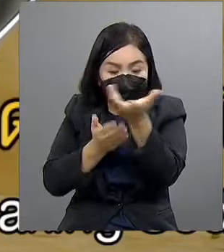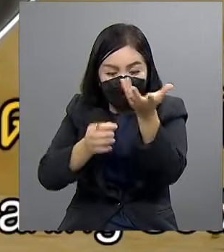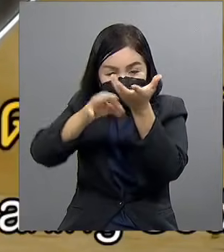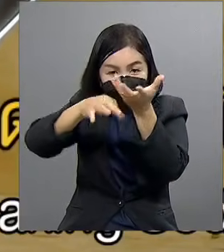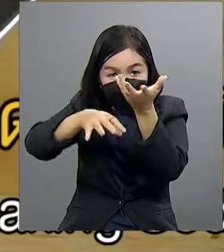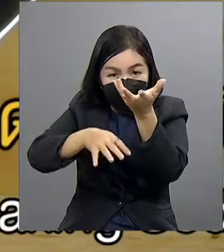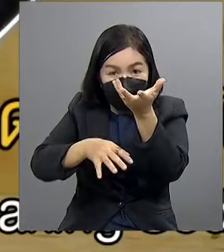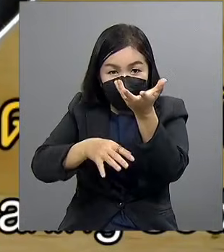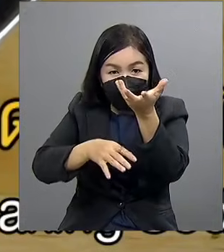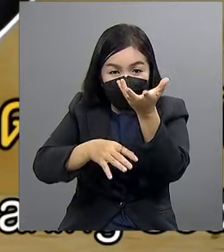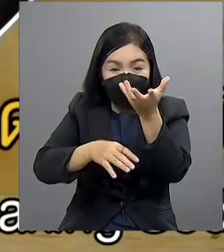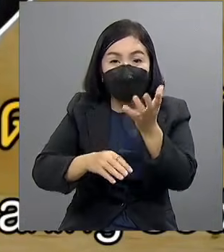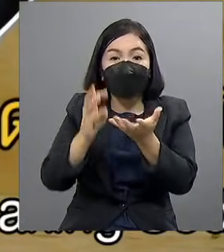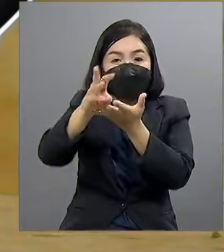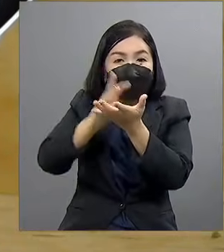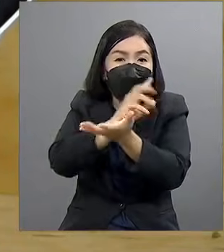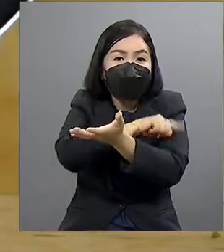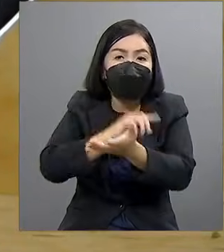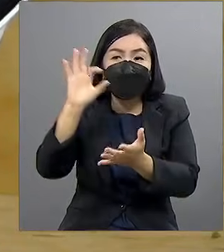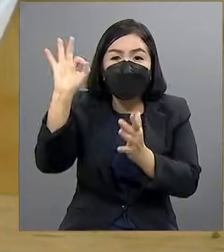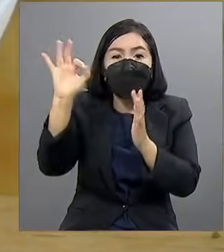เบกกิ้งโซดานะครับ